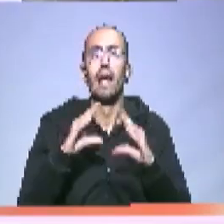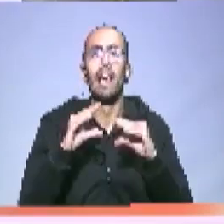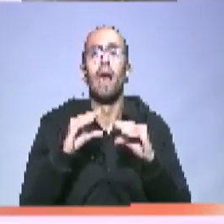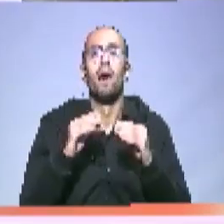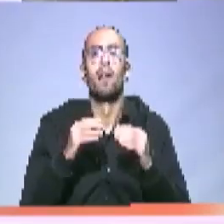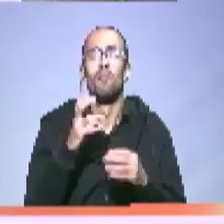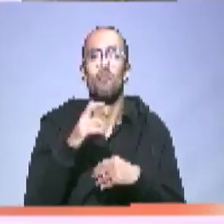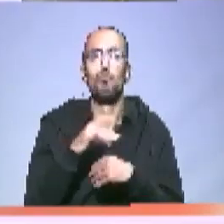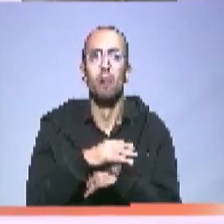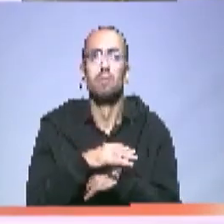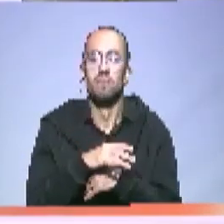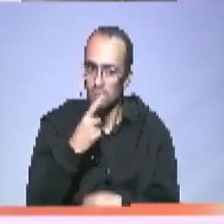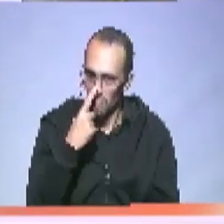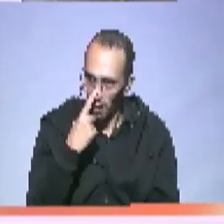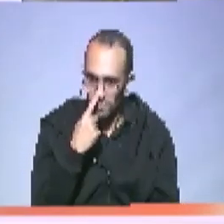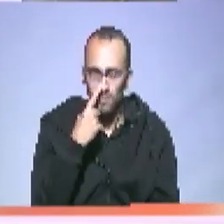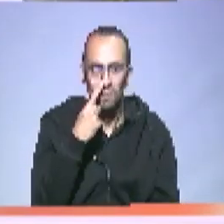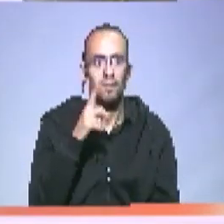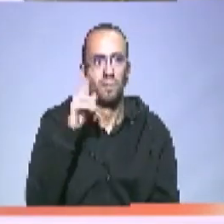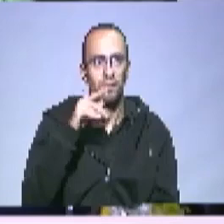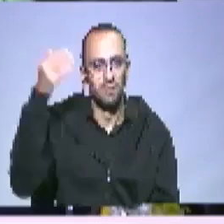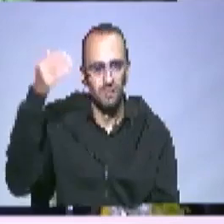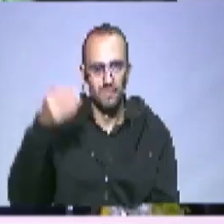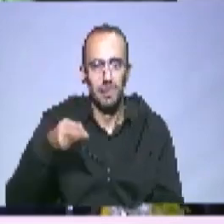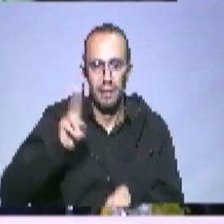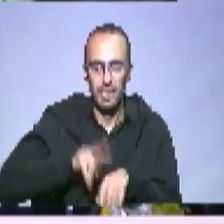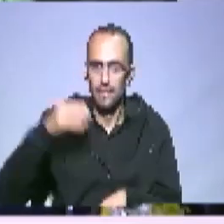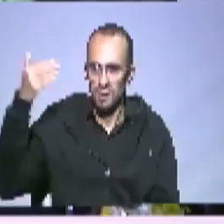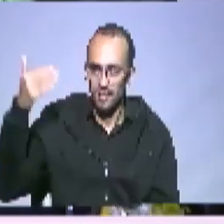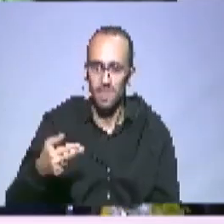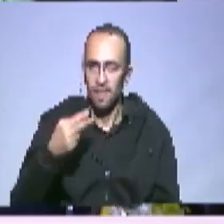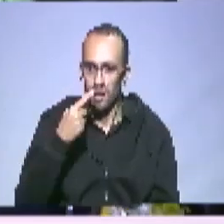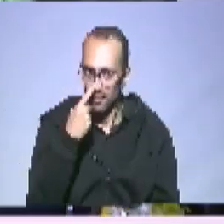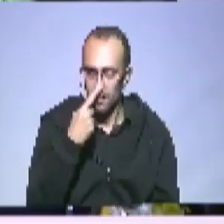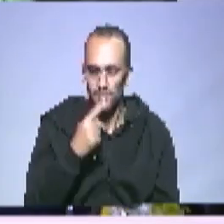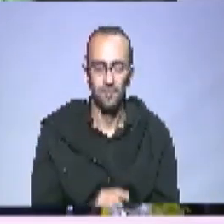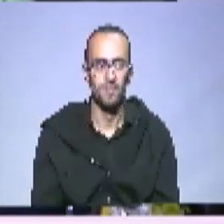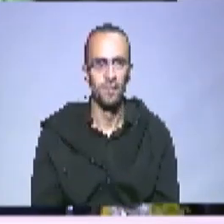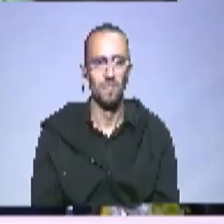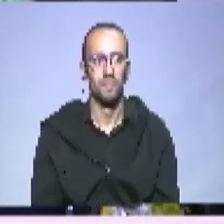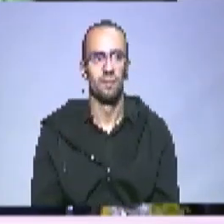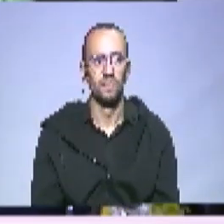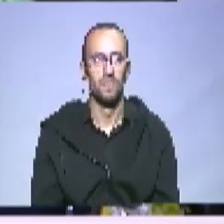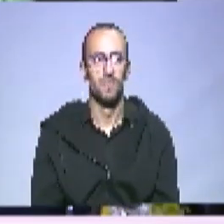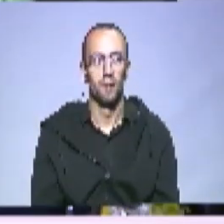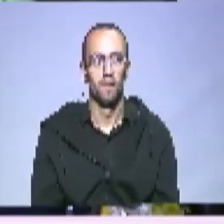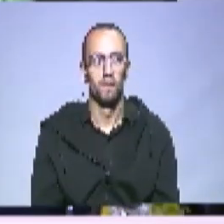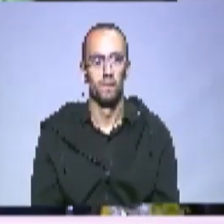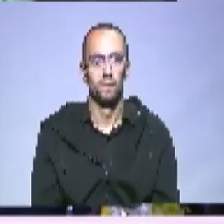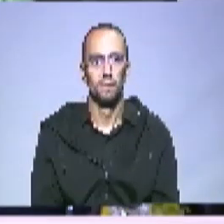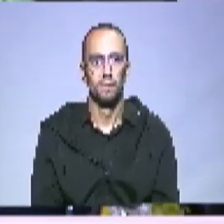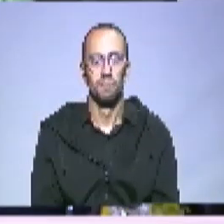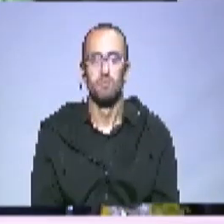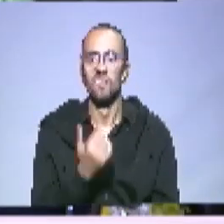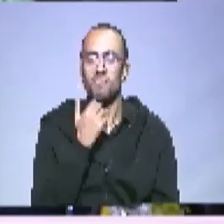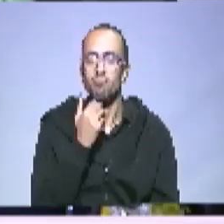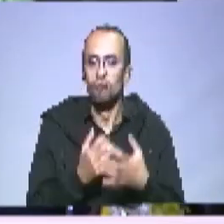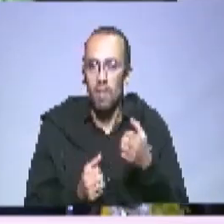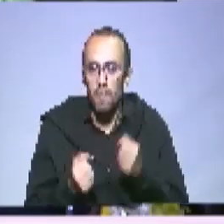كيكة البرتقال. كيكة البرتقال طلعها لنا تاني يا جماعة على الشاشة. طلعها لنا تاني على الشاشة كيكة البرتقال من غير لبن ومن